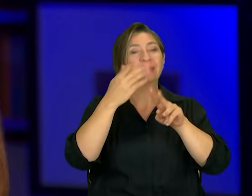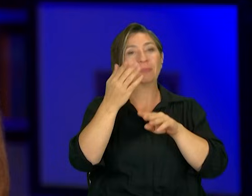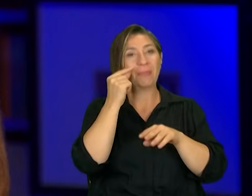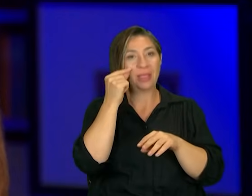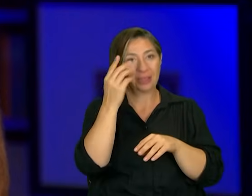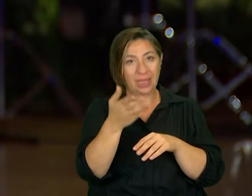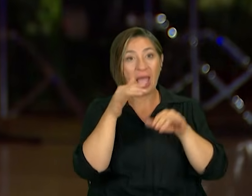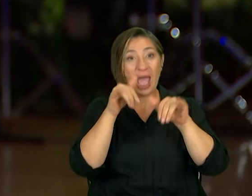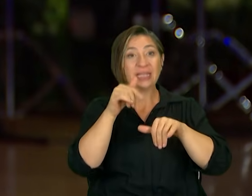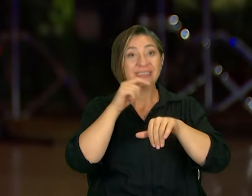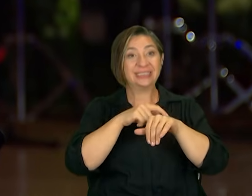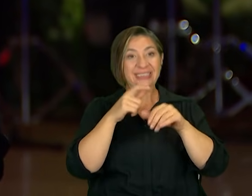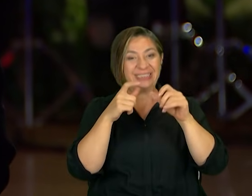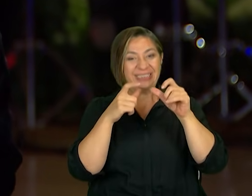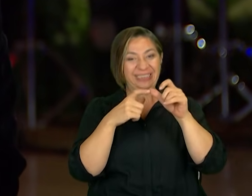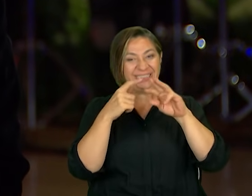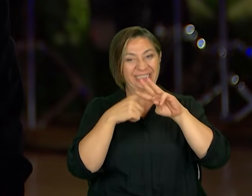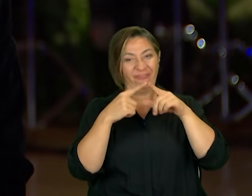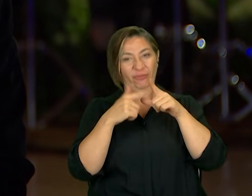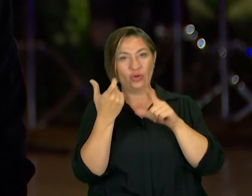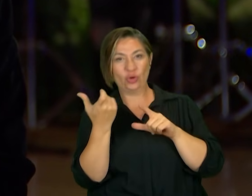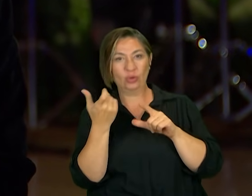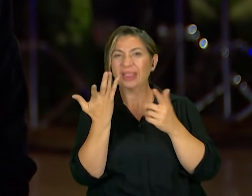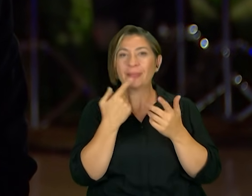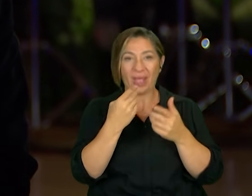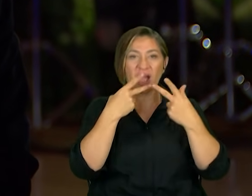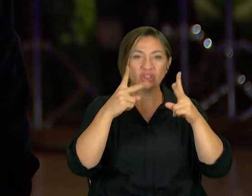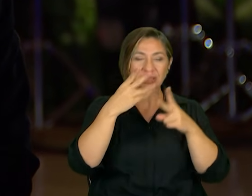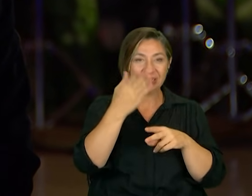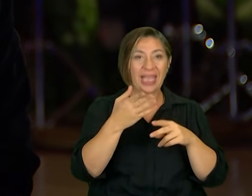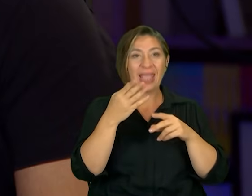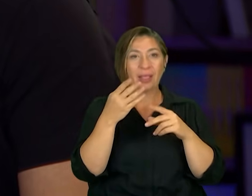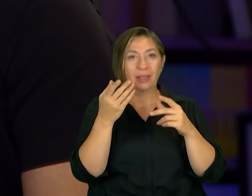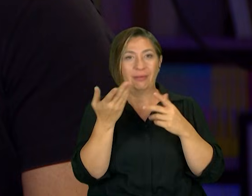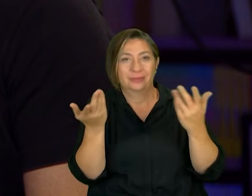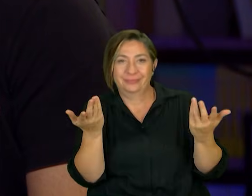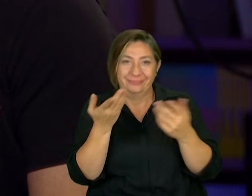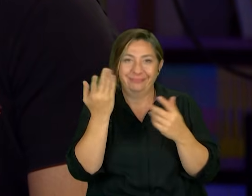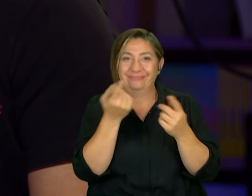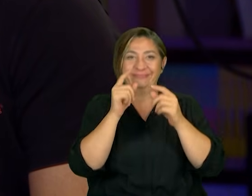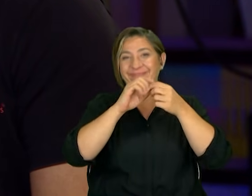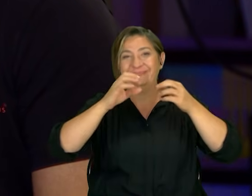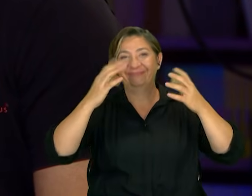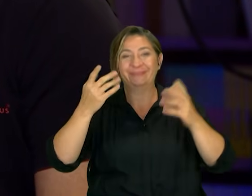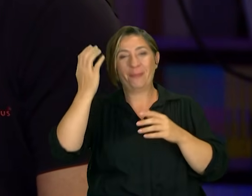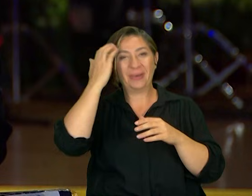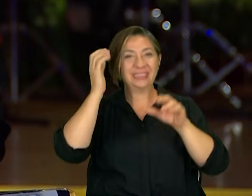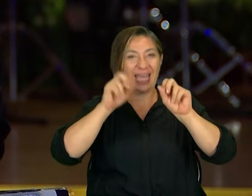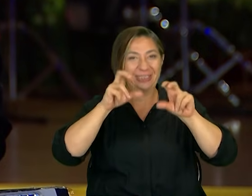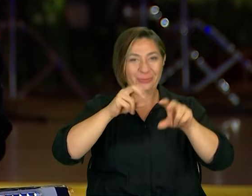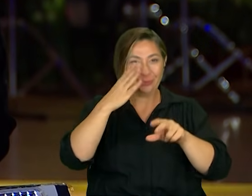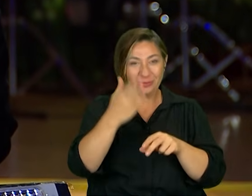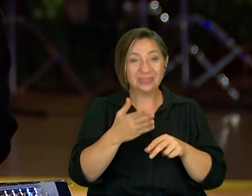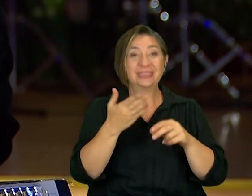aynı zamanda Sifu olarak tanımlanıyor. Birazdan bize açıklayacak. İp Ching Wing Chun Türkiye baş